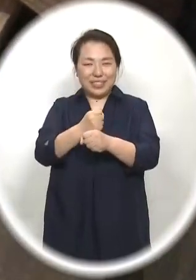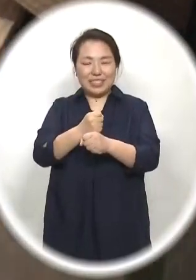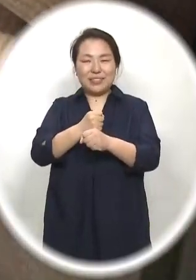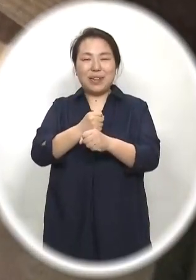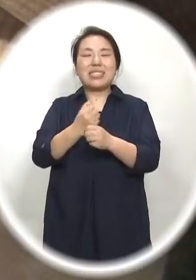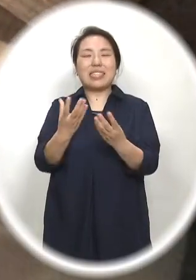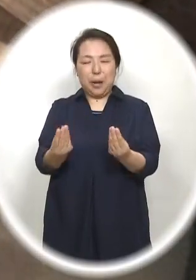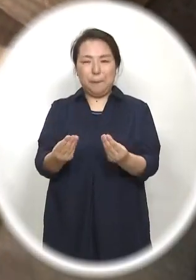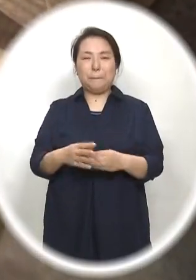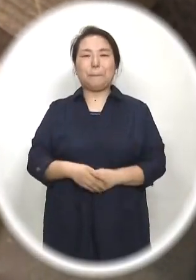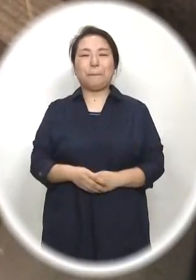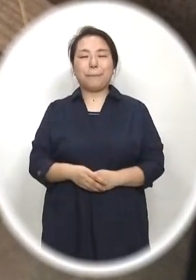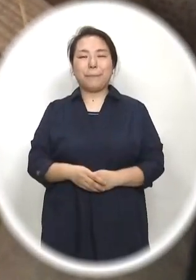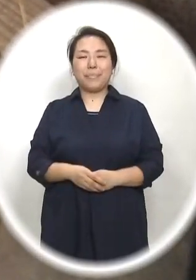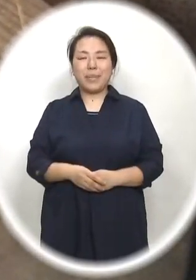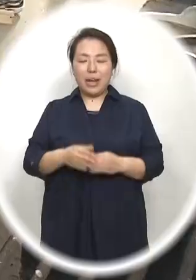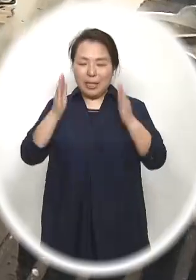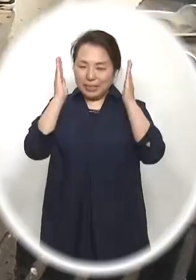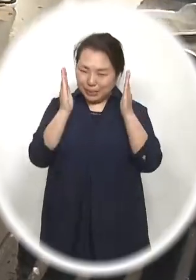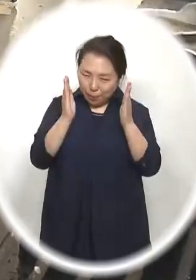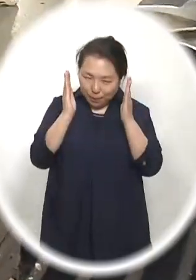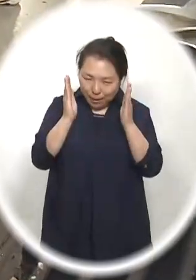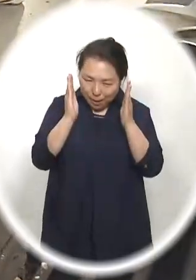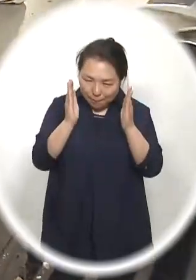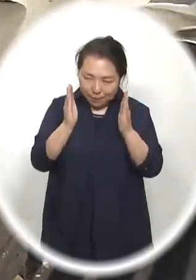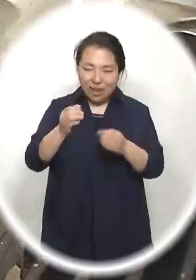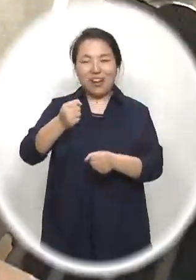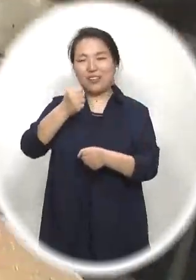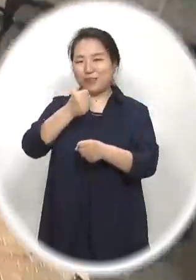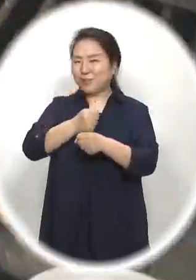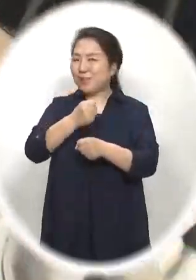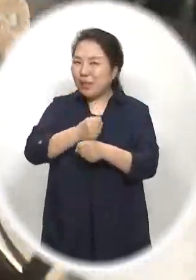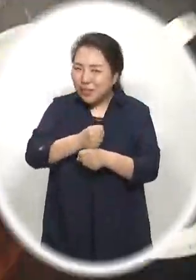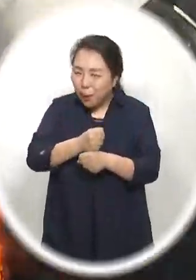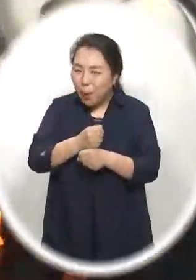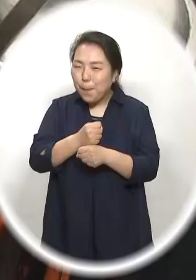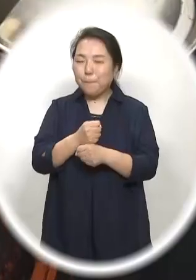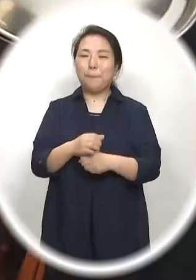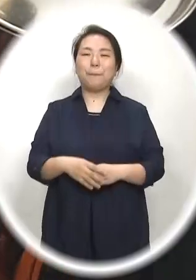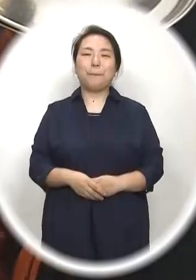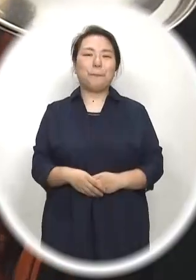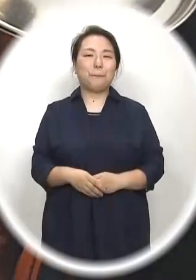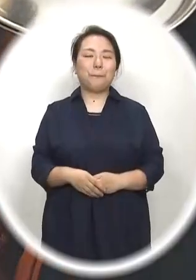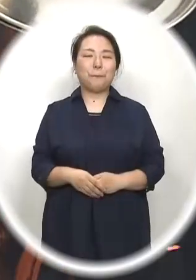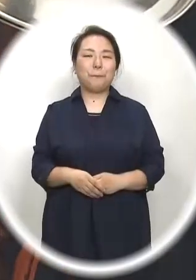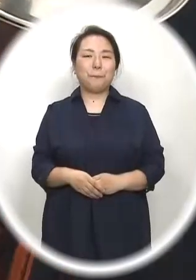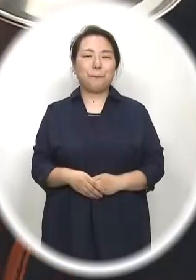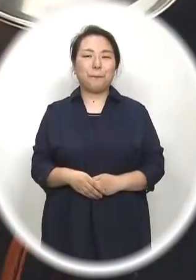。子どもたちは真剣に取り組んでいましたよ。